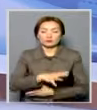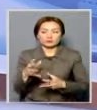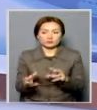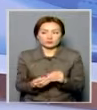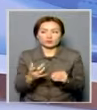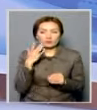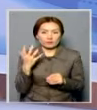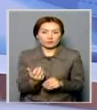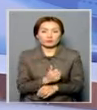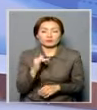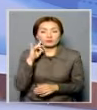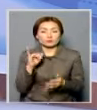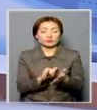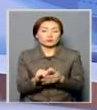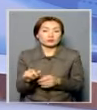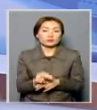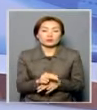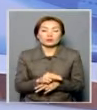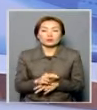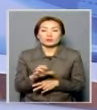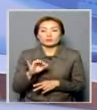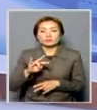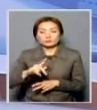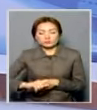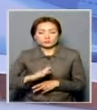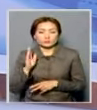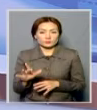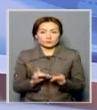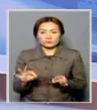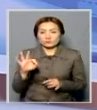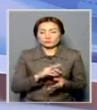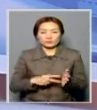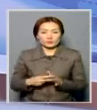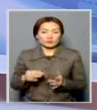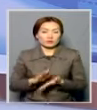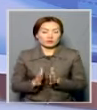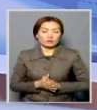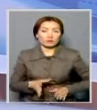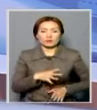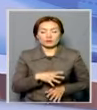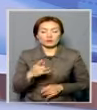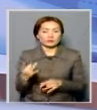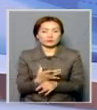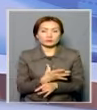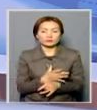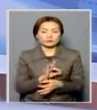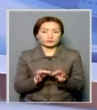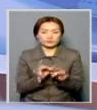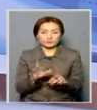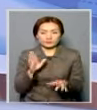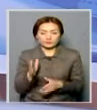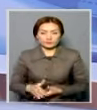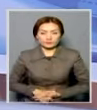получат уроки от реабилитологов из белоруссии ответим что такой проект был организован в стране впервые подробнее в материале